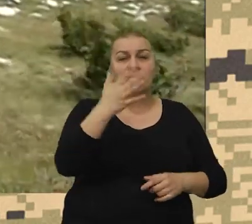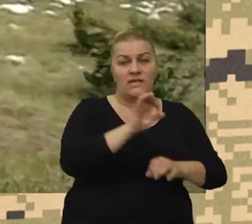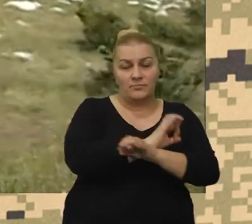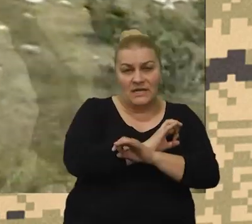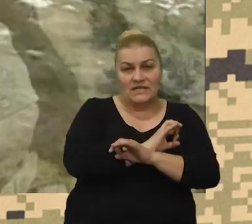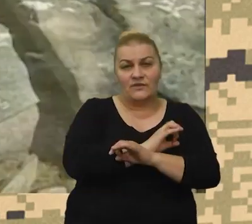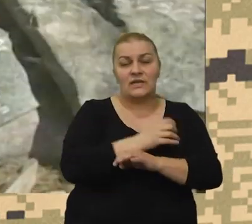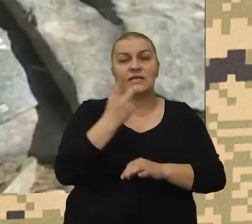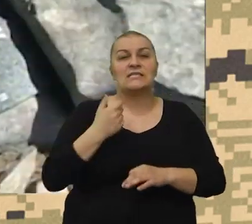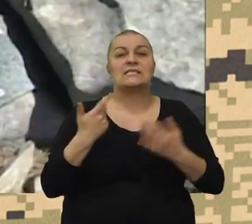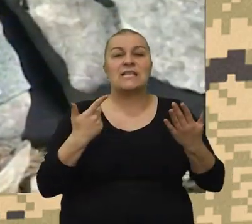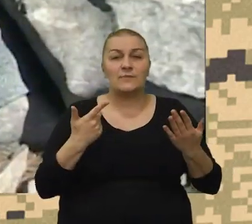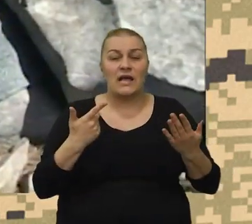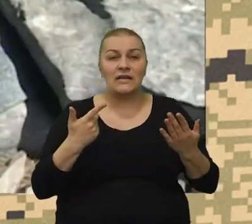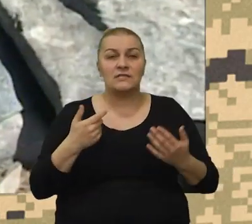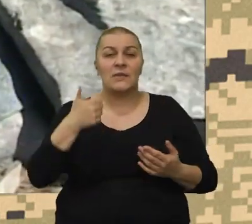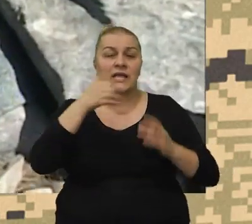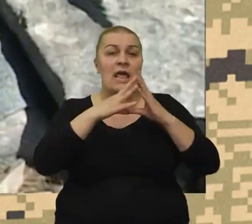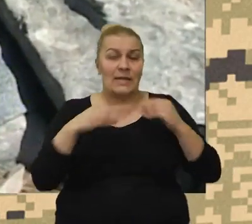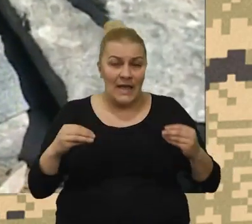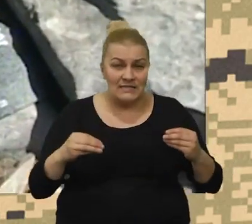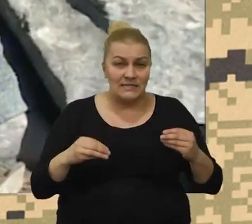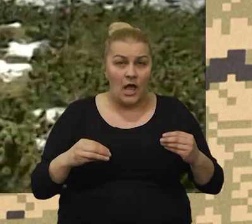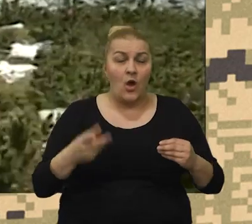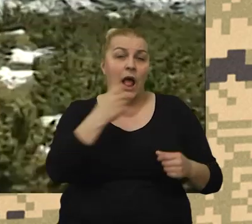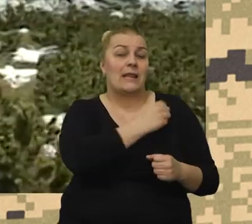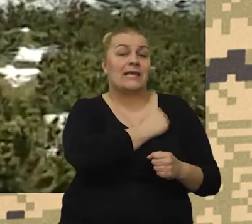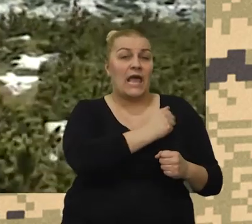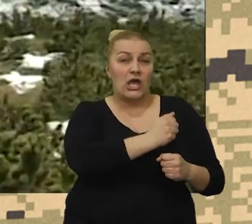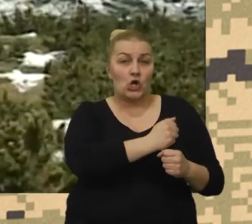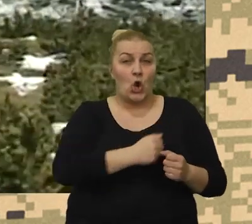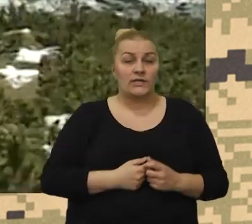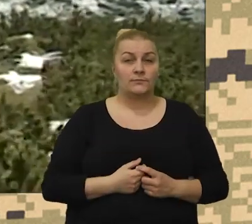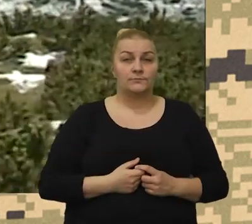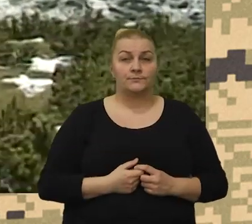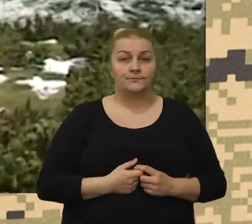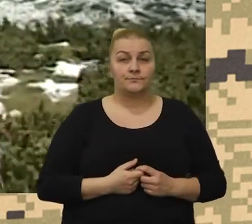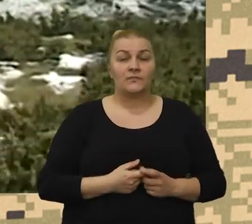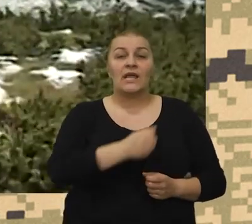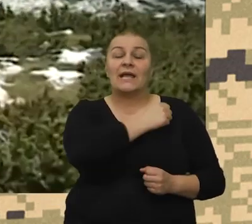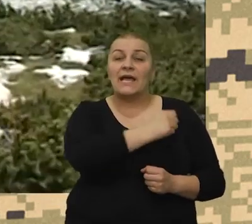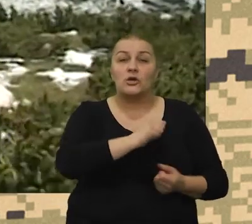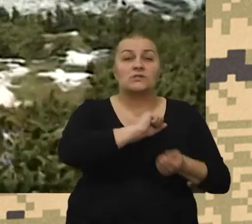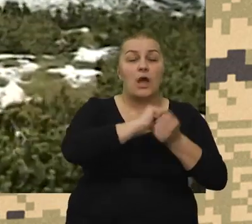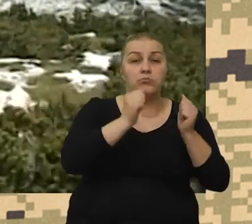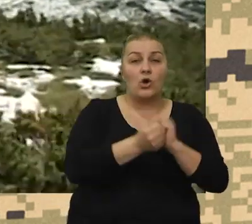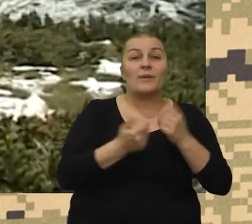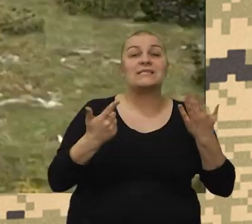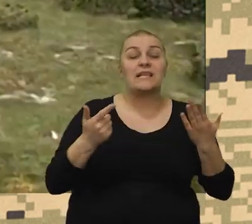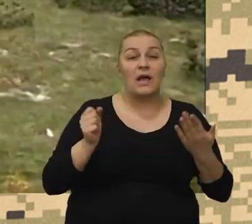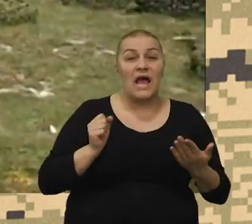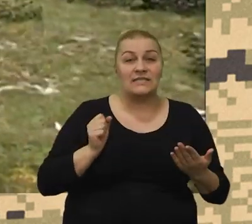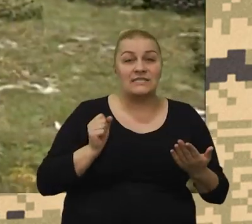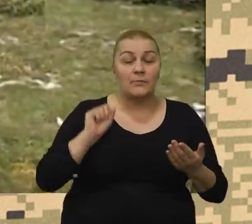mrtvih i od 7. gardijske brigade jedan nestao, ali heroj Herojska borba 7.